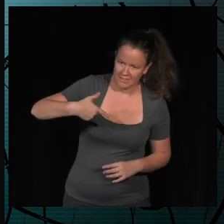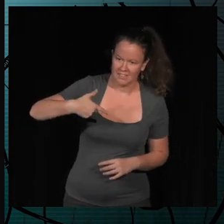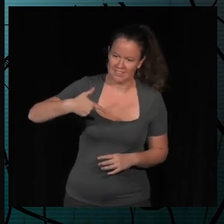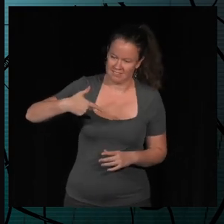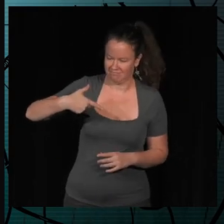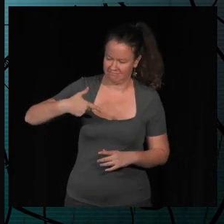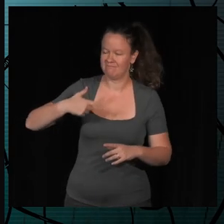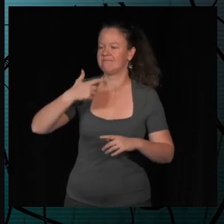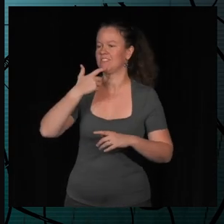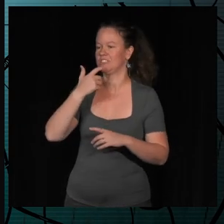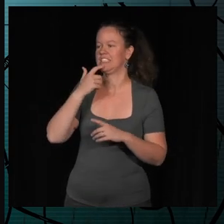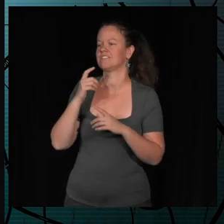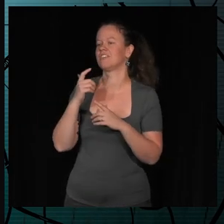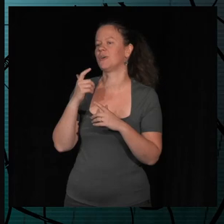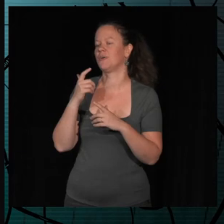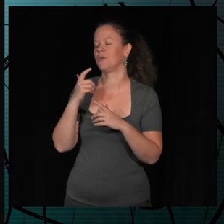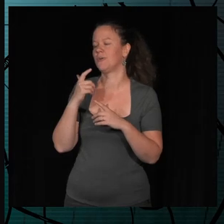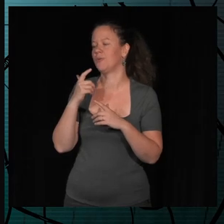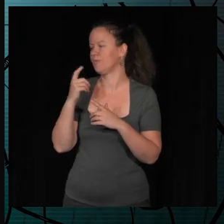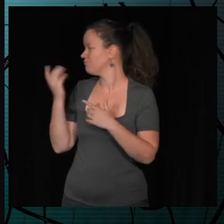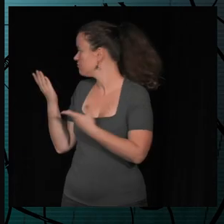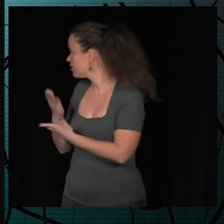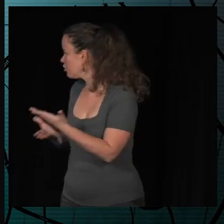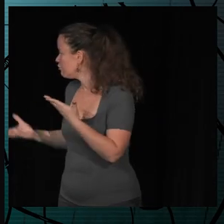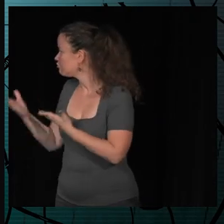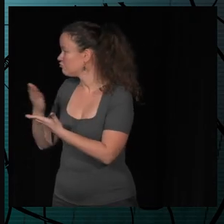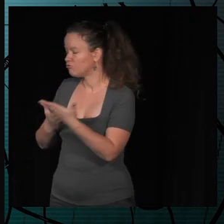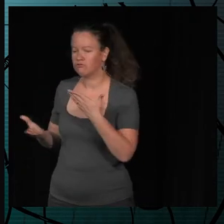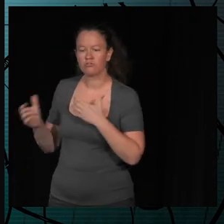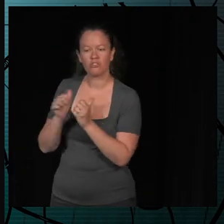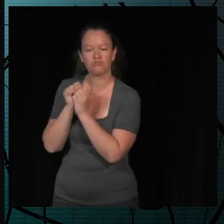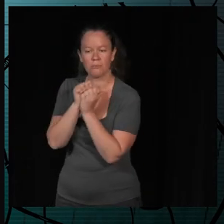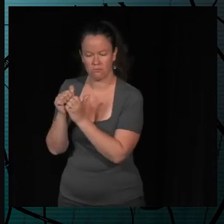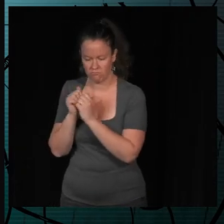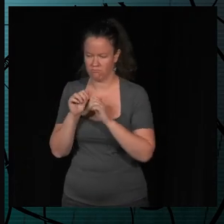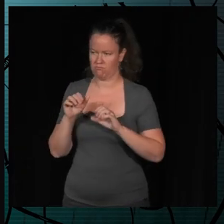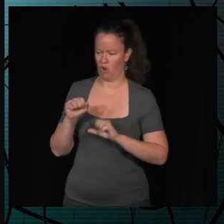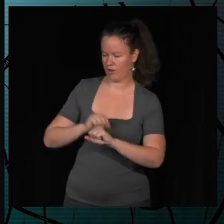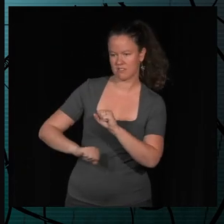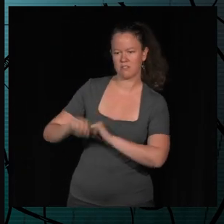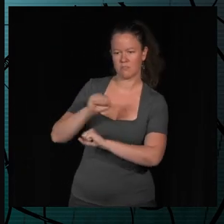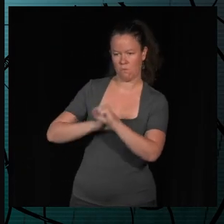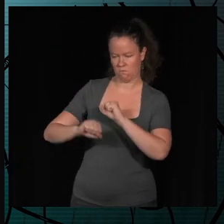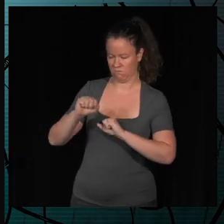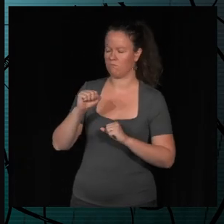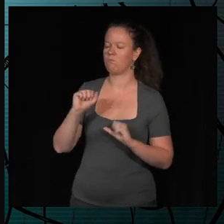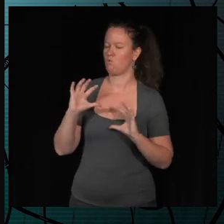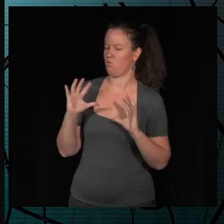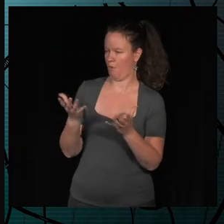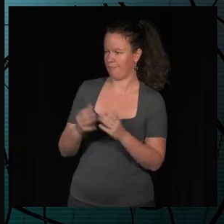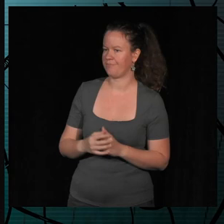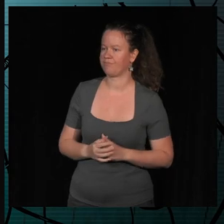conserver dans la logique des échanges entre nous peut-être une partition qui nous amènera plutôt dans un premier temps à